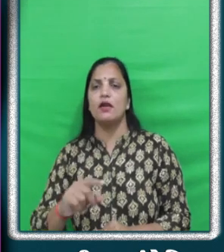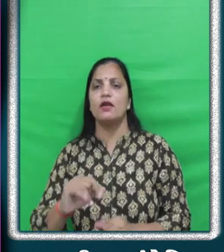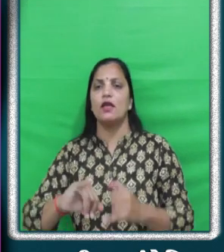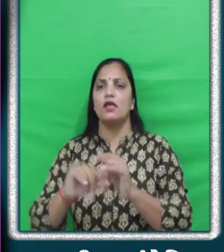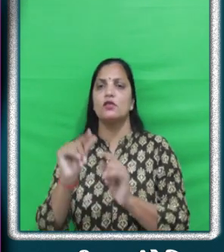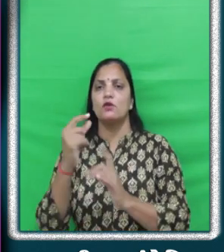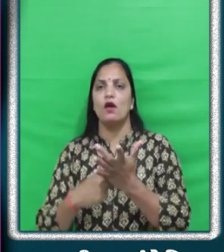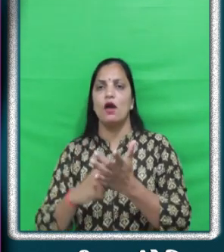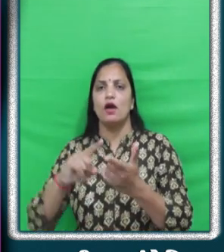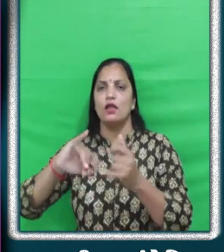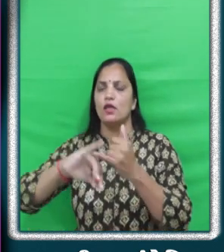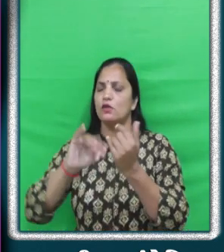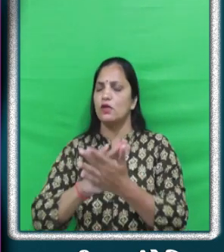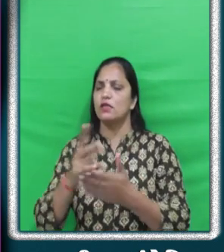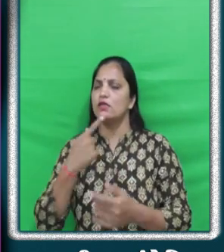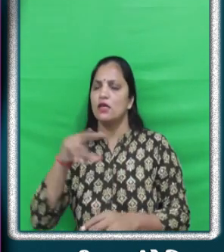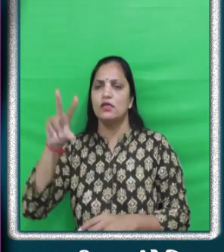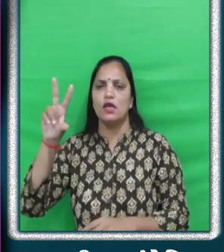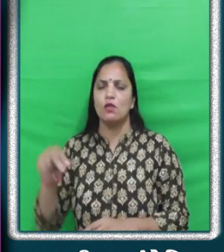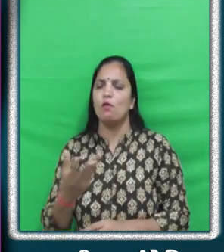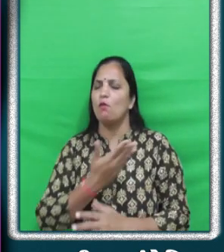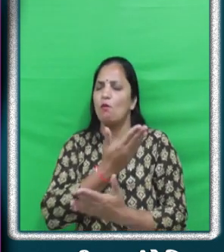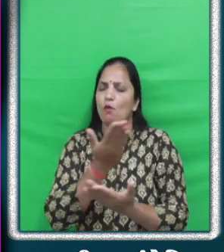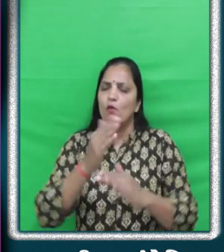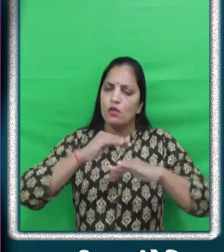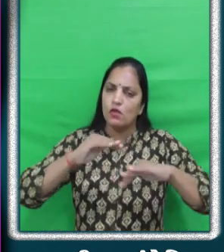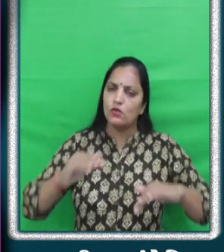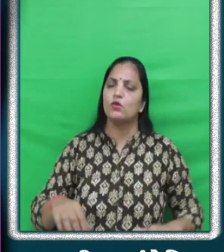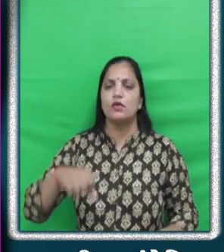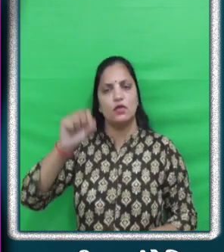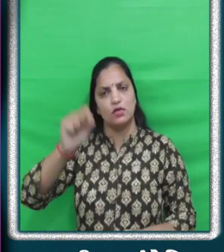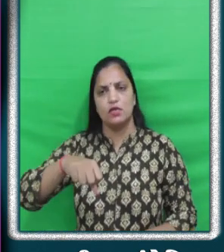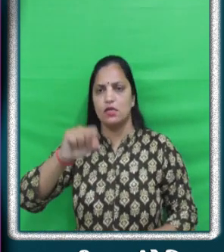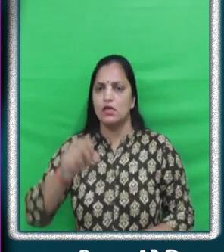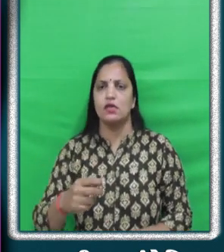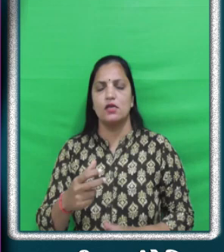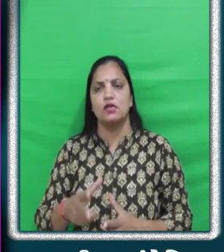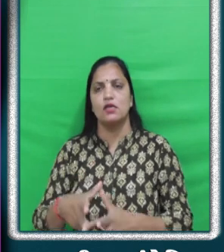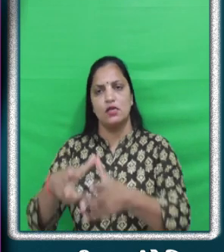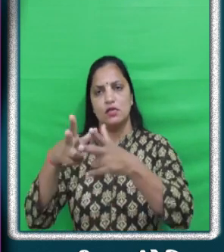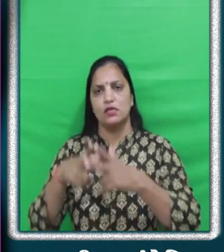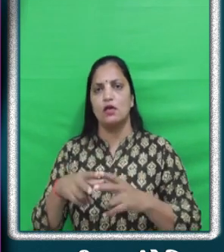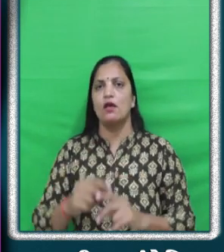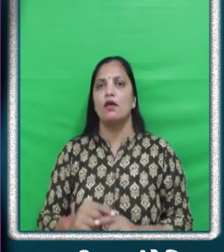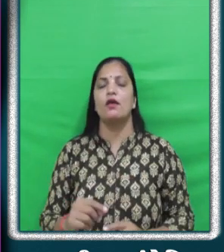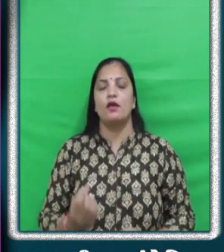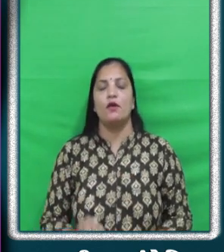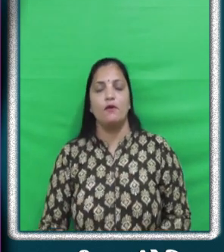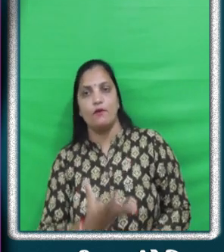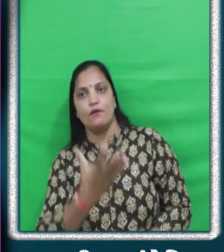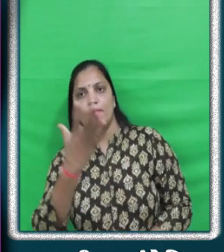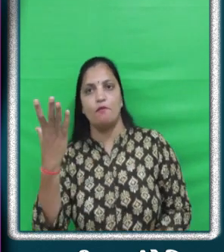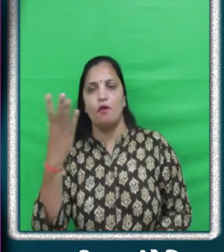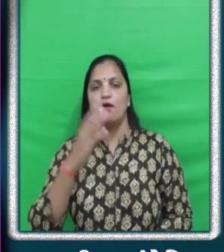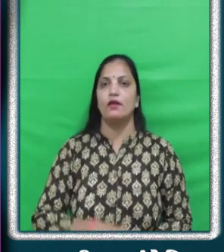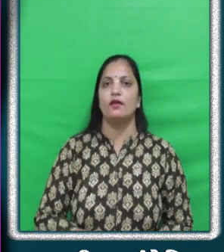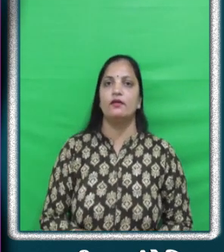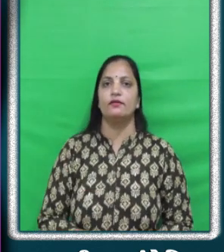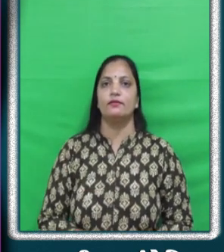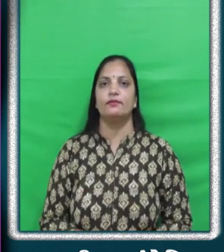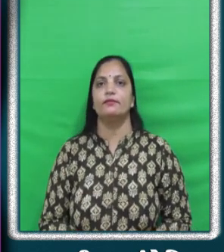છે? વેરી ગુડ. ઘણા બધા વિદ્યાર્થી મિત્રો મને યસ કહી રહ્યા છે. ભરત મને ગુડ મોર્નિંગ કહે છે, ગુડ મોર્નિંગ.